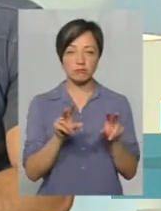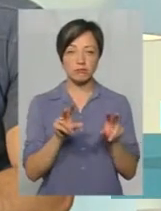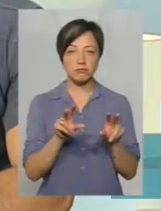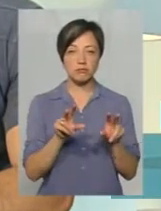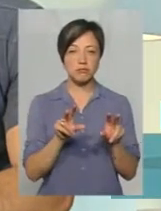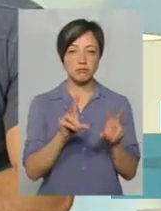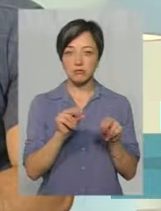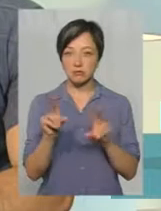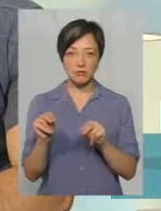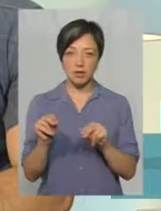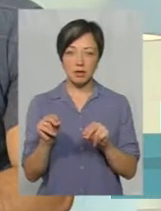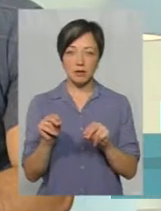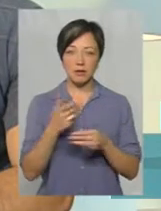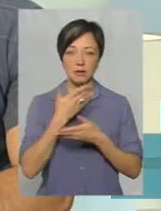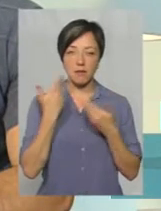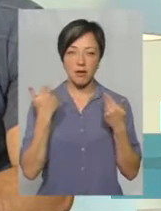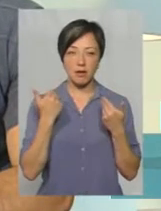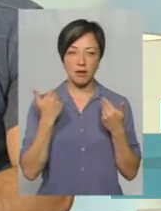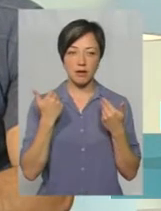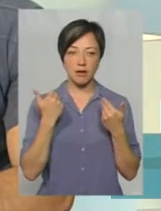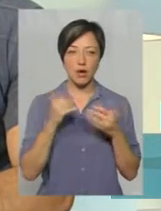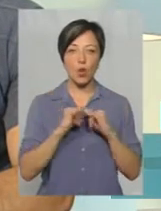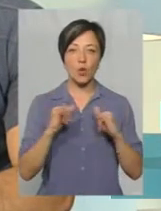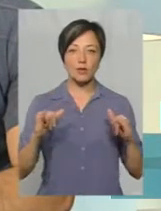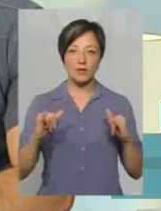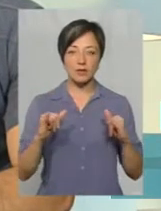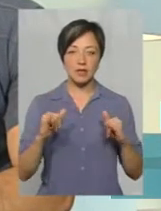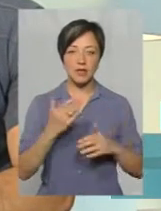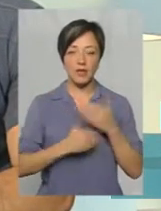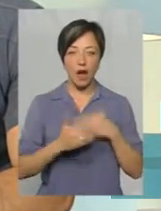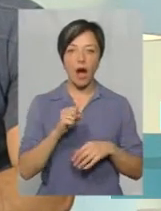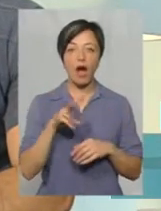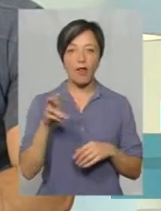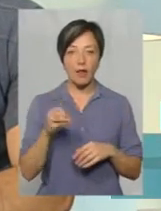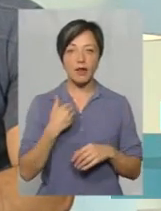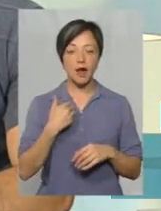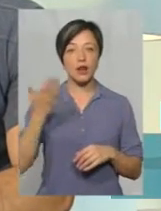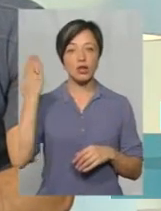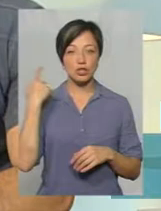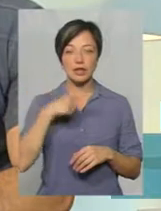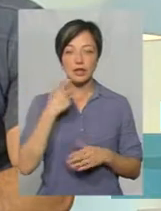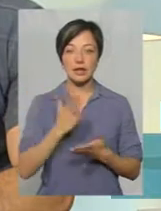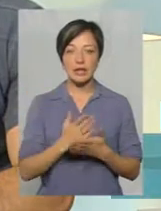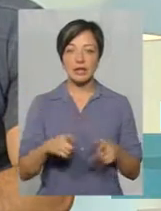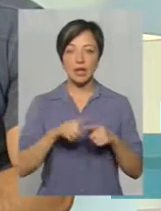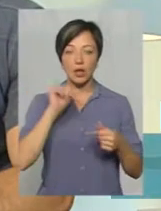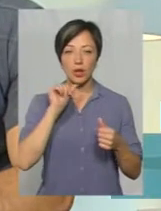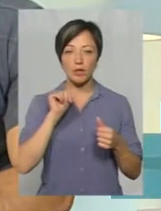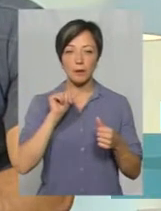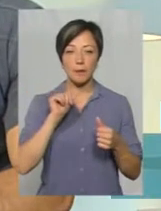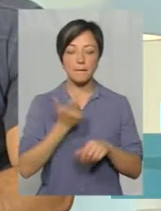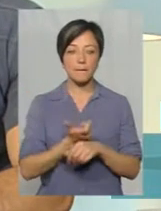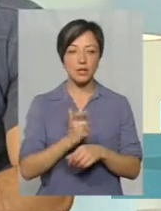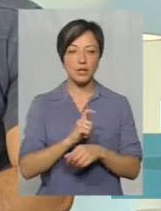не несе за собою розвиток інвалідності. Але, так як я раніше казала, є такі